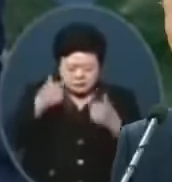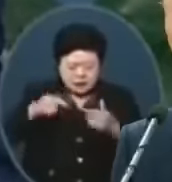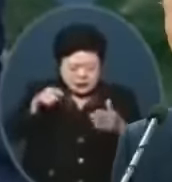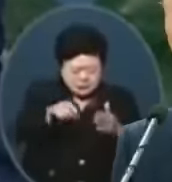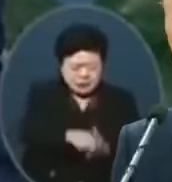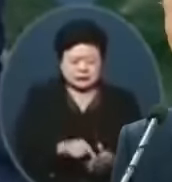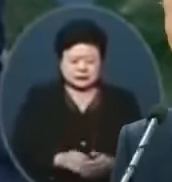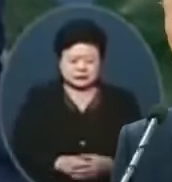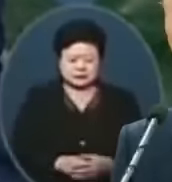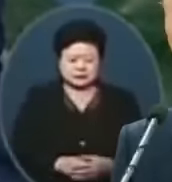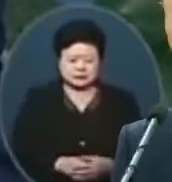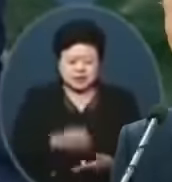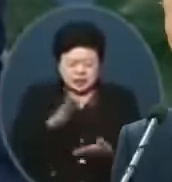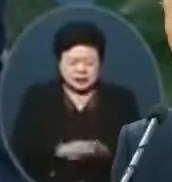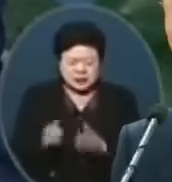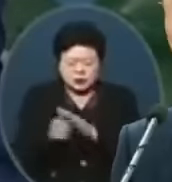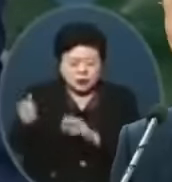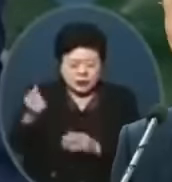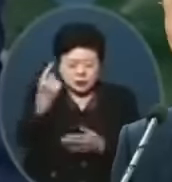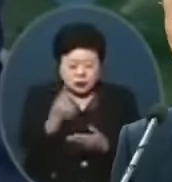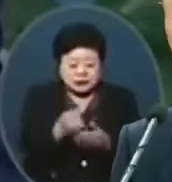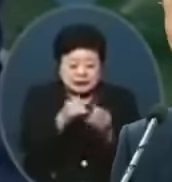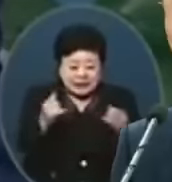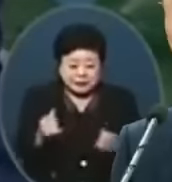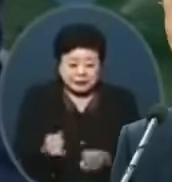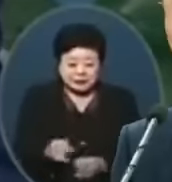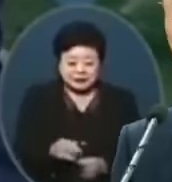단호한 마음과 뜨거운 소원을 가지고 오는 분들은